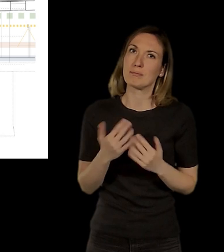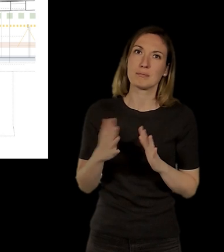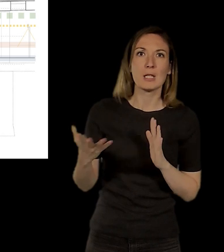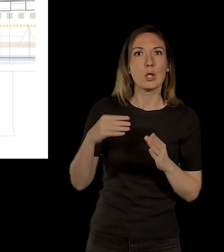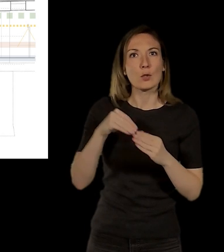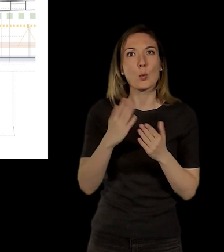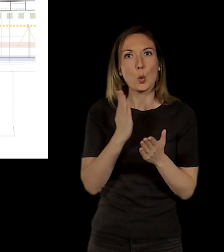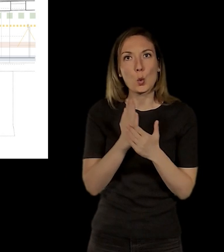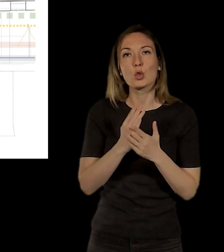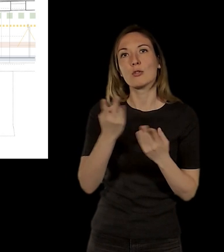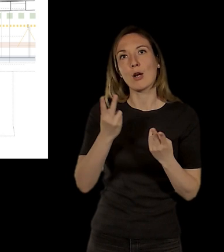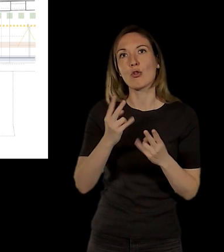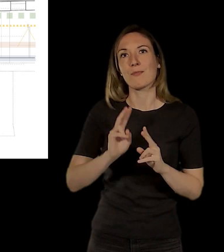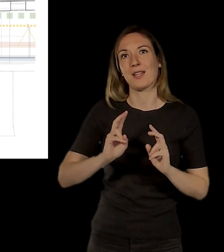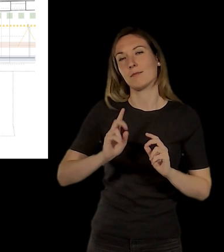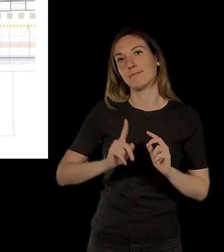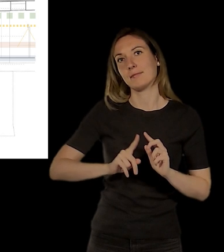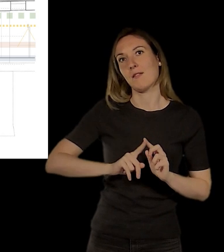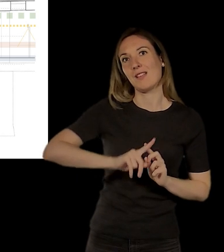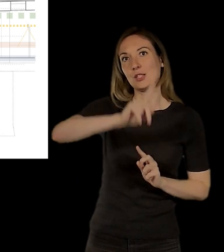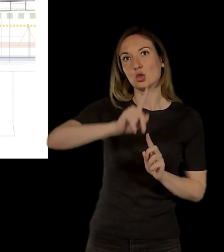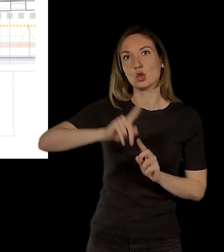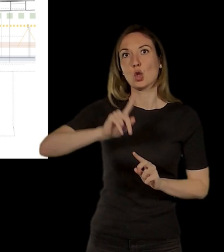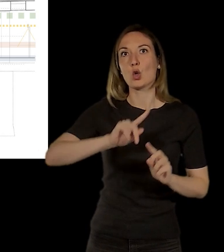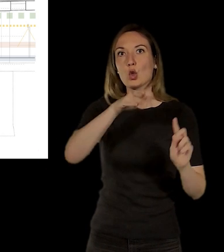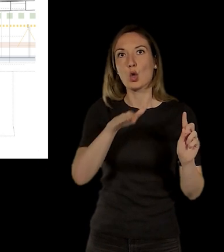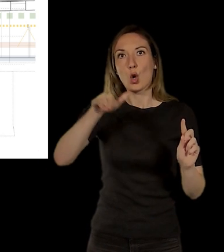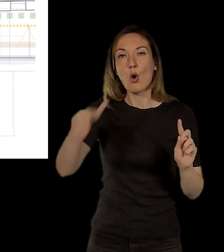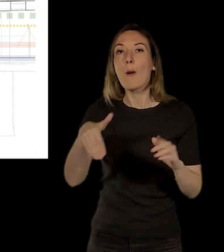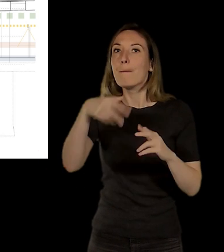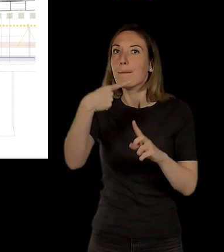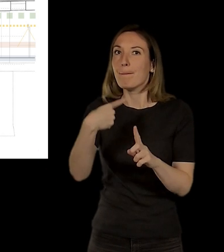atypicky výše posazený, ale tak, aby vznikal taky